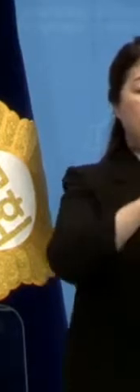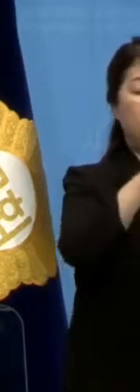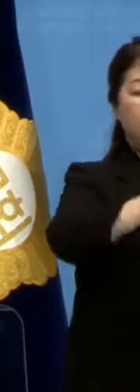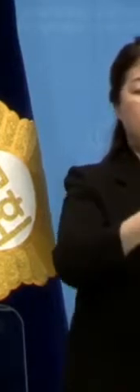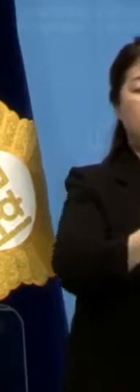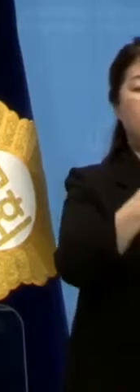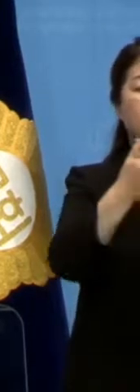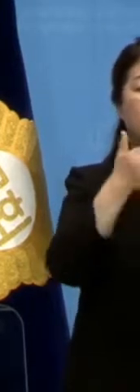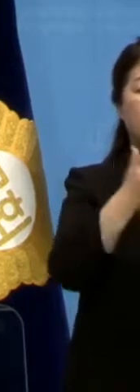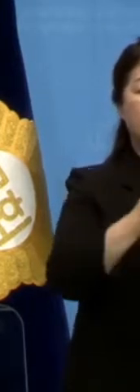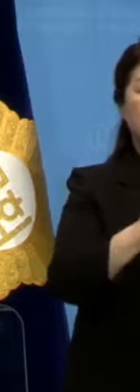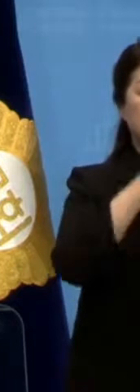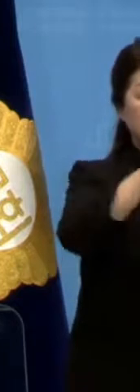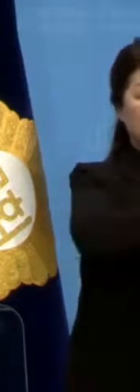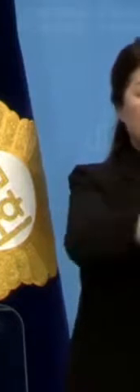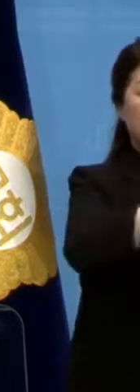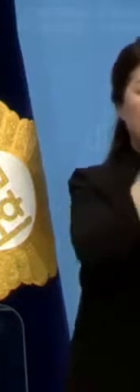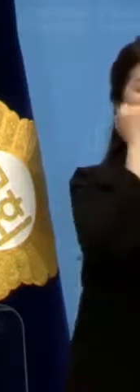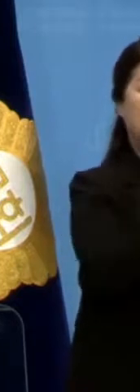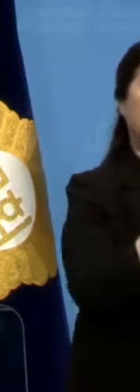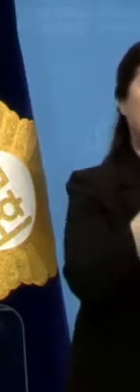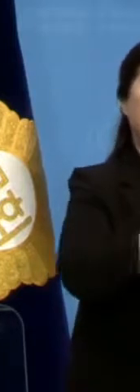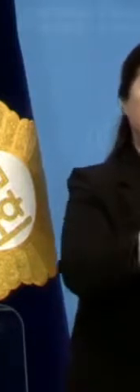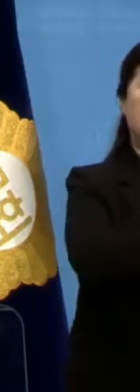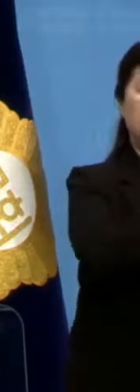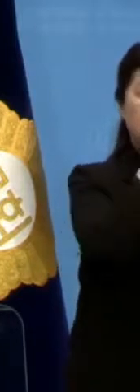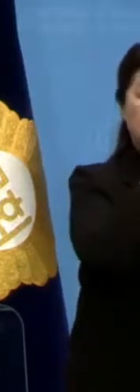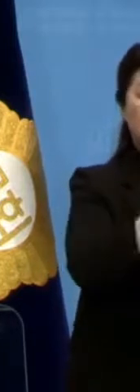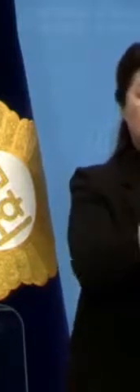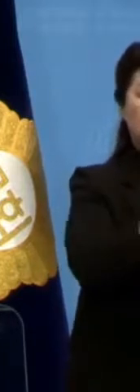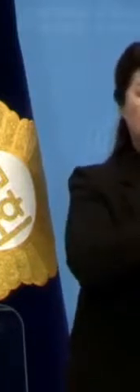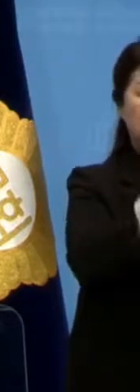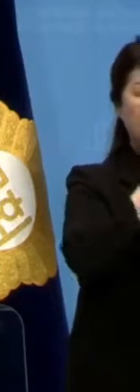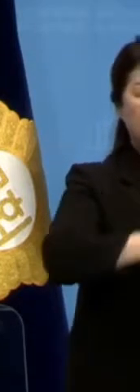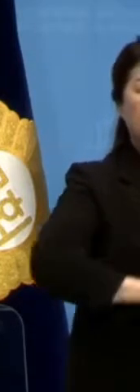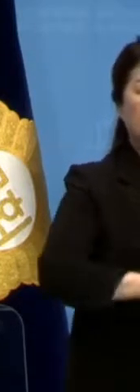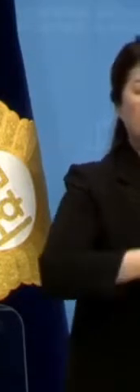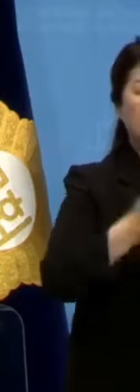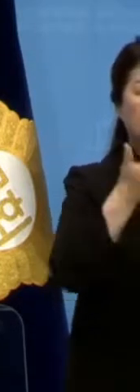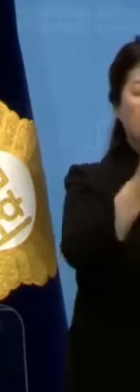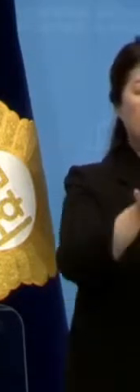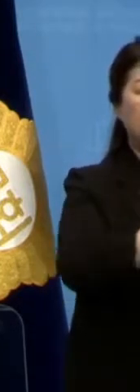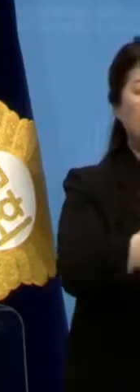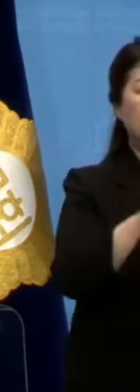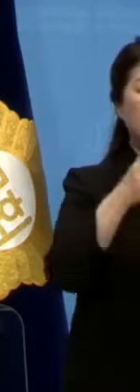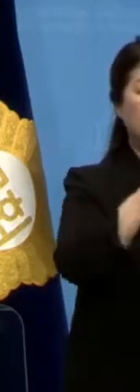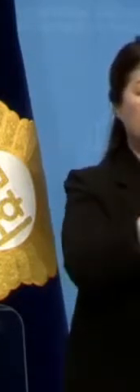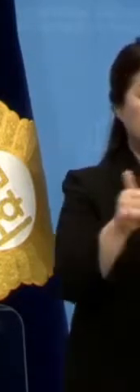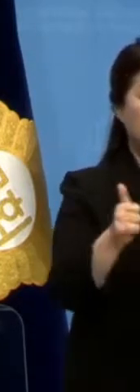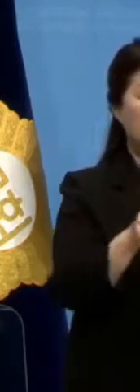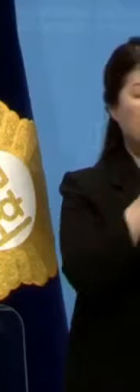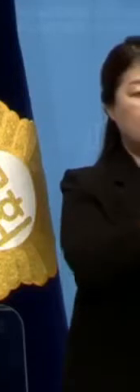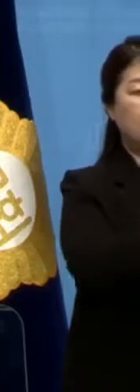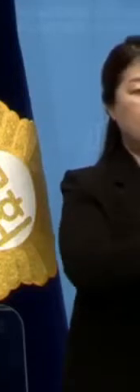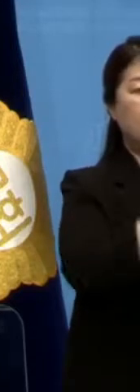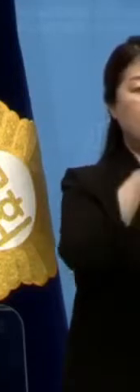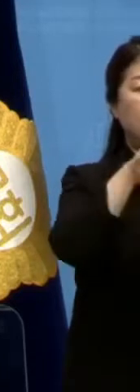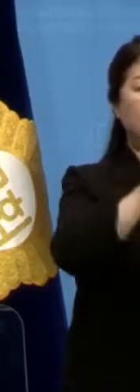흔들고 있습니다. 네 번째로 복지 분야에서는 국민을 기만한 문재인 케어를 지적하고자